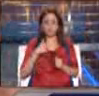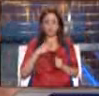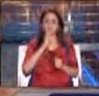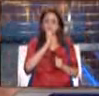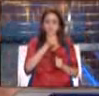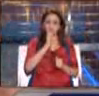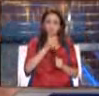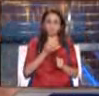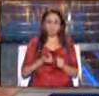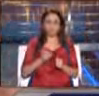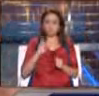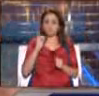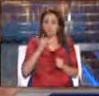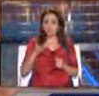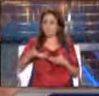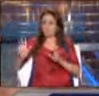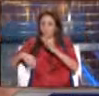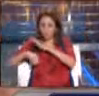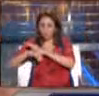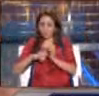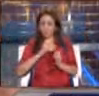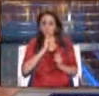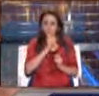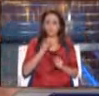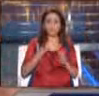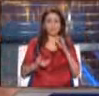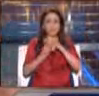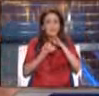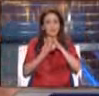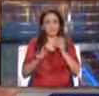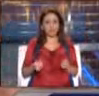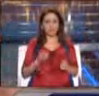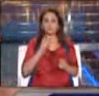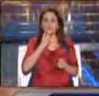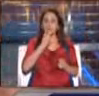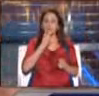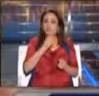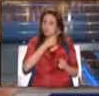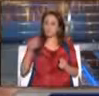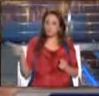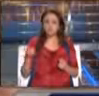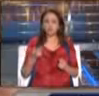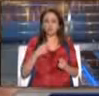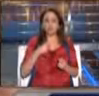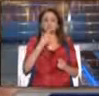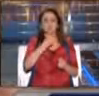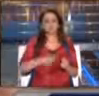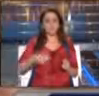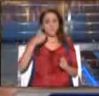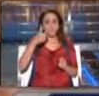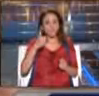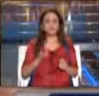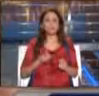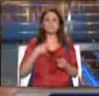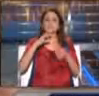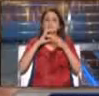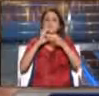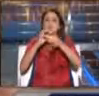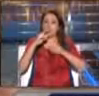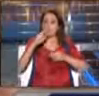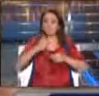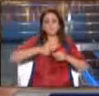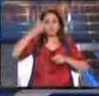لعيب كوره يبقى اعلامي؟ لا، لعيب كوره راجل خريج جامعه بيمتلك لغات، عنده حضور، عنده كاريزما، عنده قدره على الحوار، ايه اللي يعني